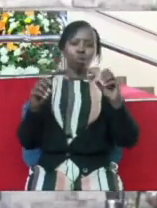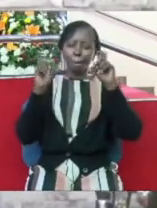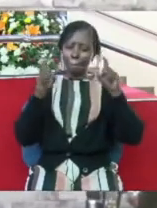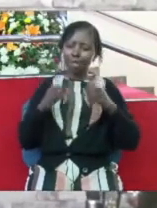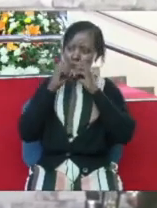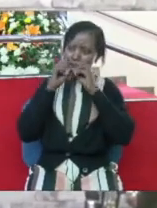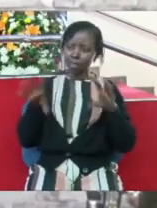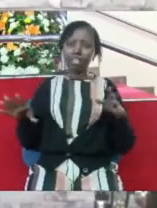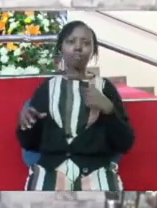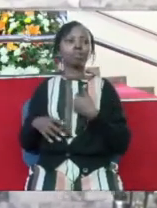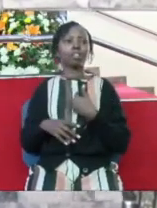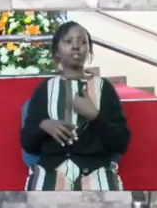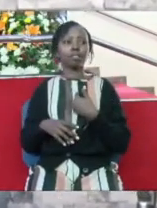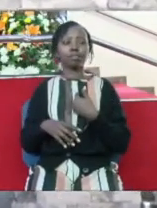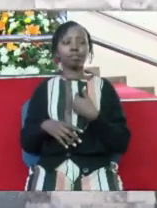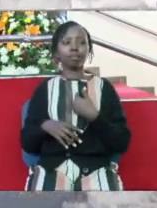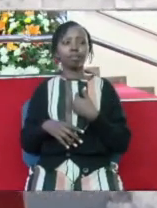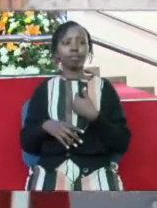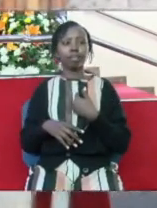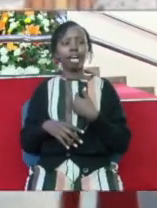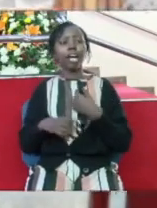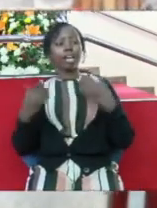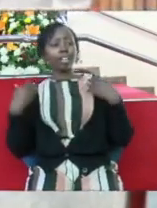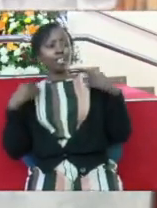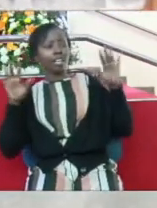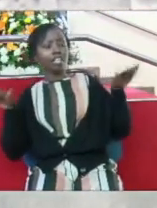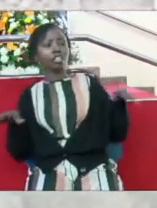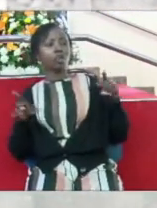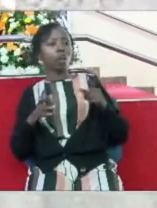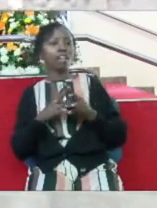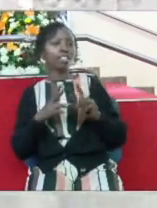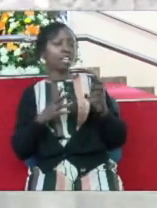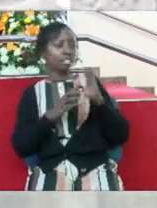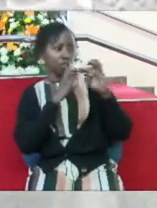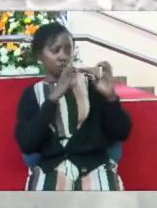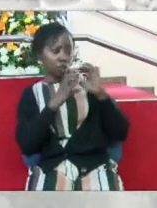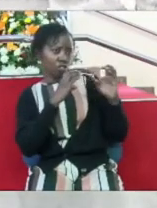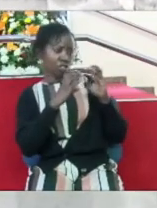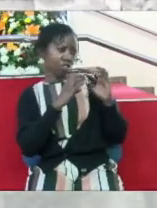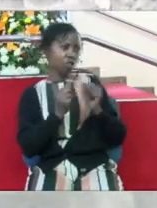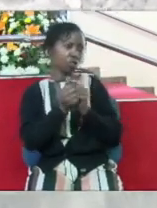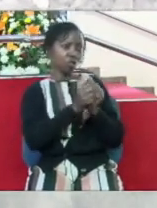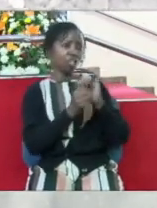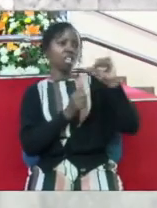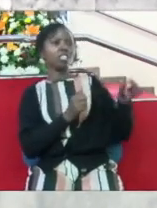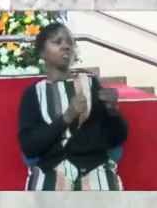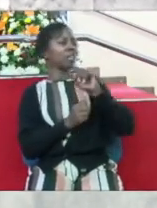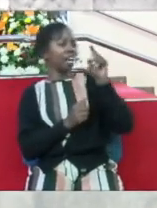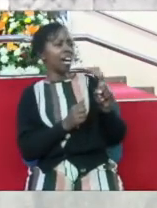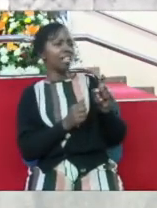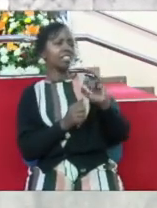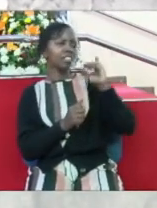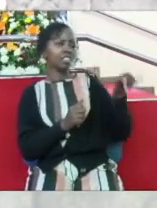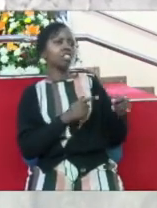was at that point. Ilikuwa ni wakati huo. That this man started a conversation with Jacob. Ambapo huyu mtu alianza mazungumzo. Asking Jacob, what's